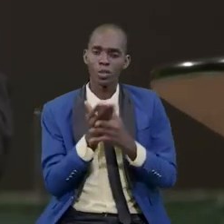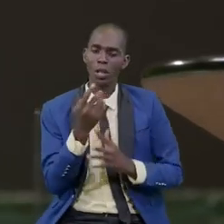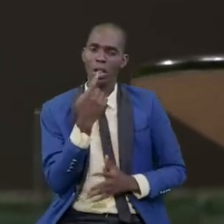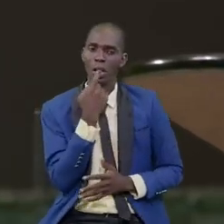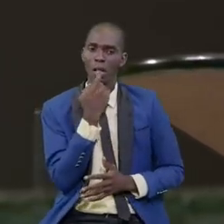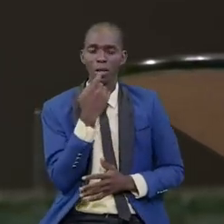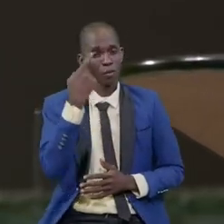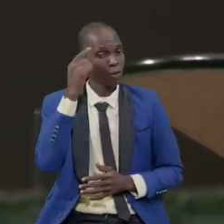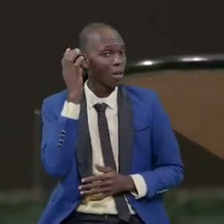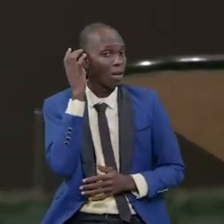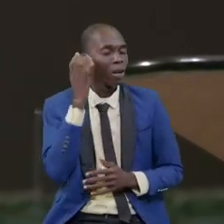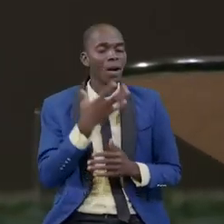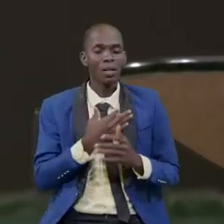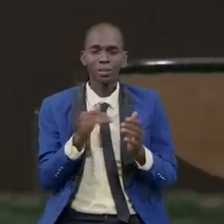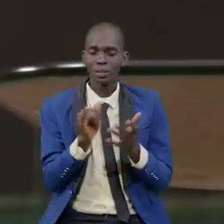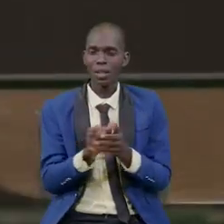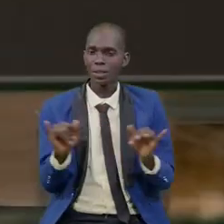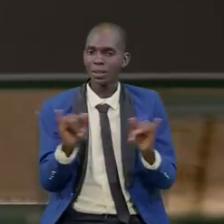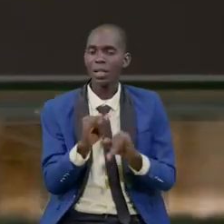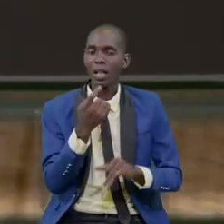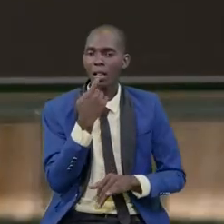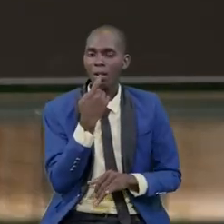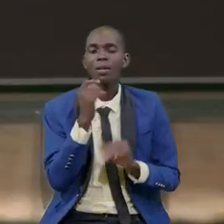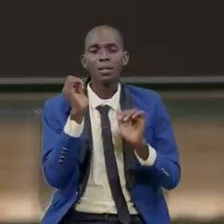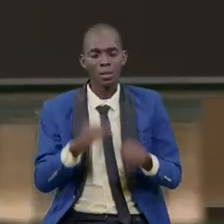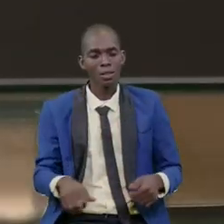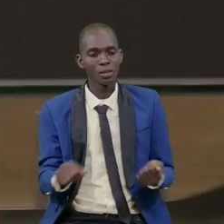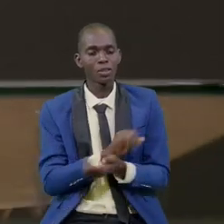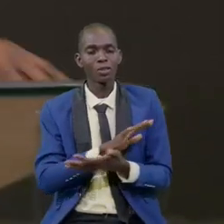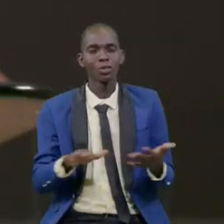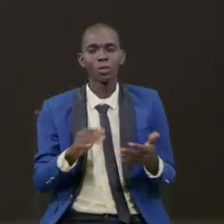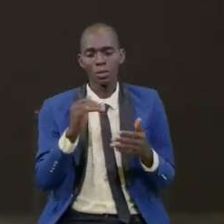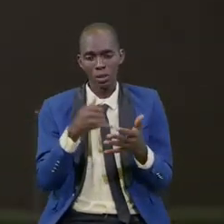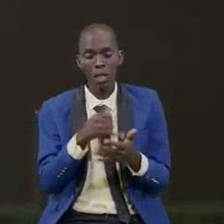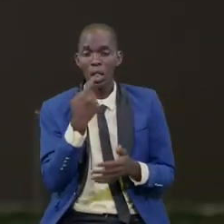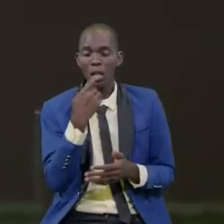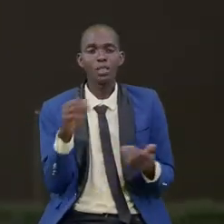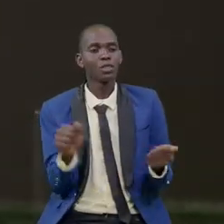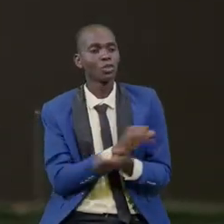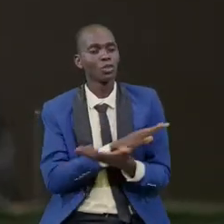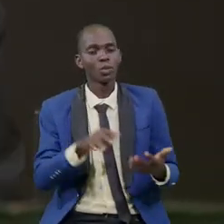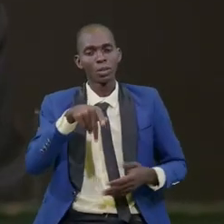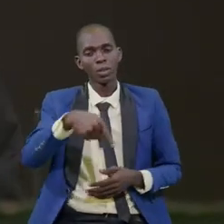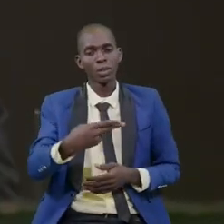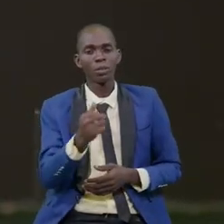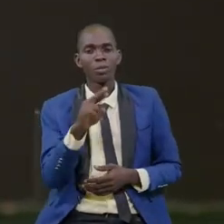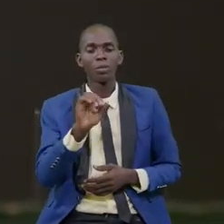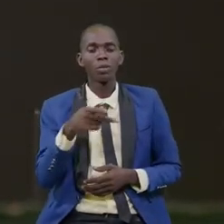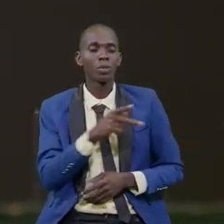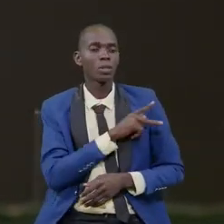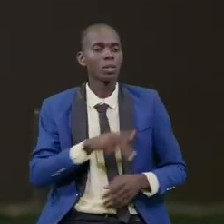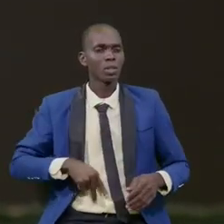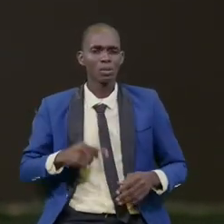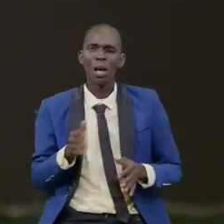Et puis, c'est cette même langue qui a ruiné Pharaon. Il dit, qui est ce Dieu-là que je dois